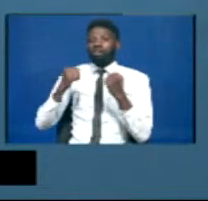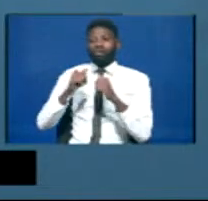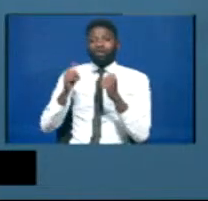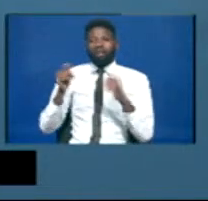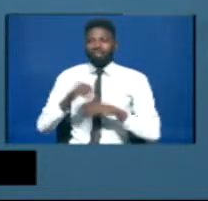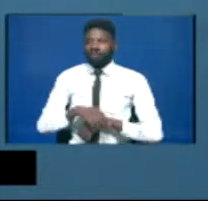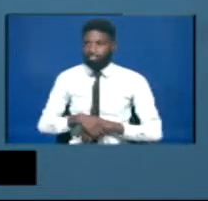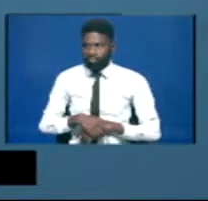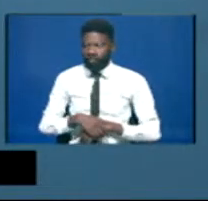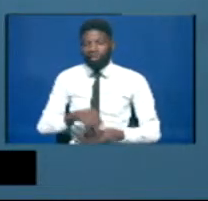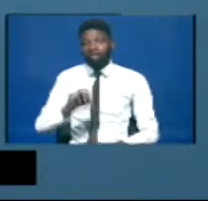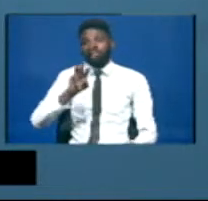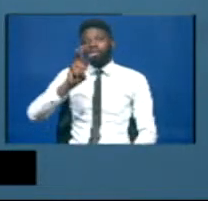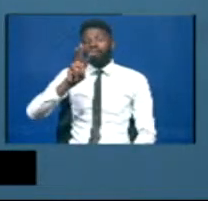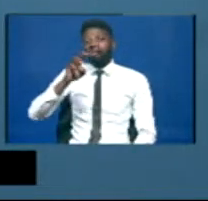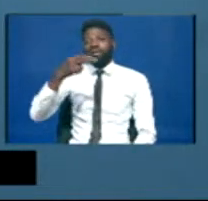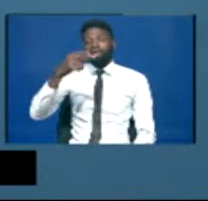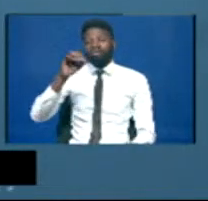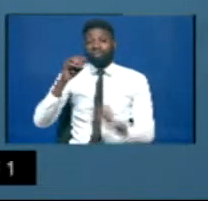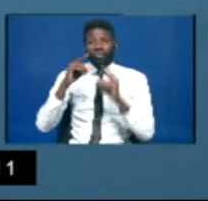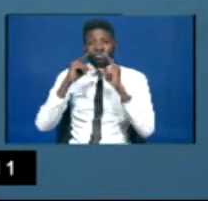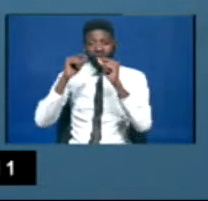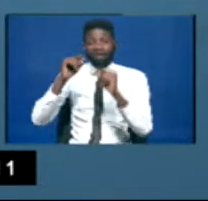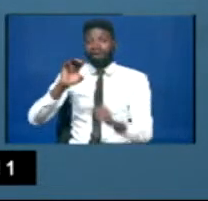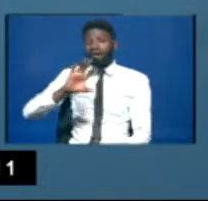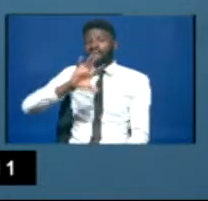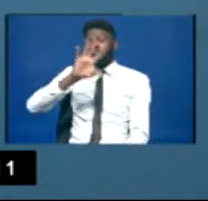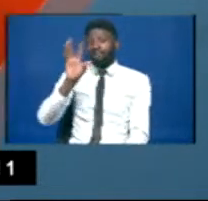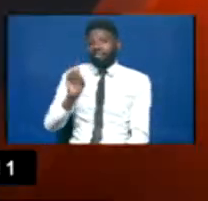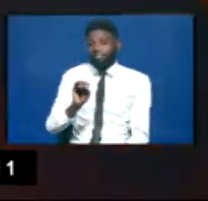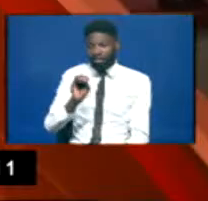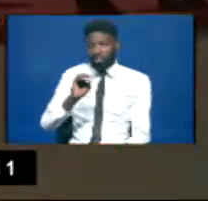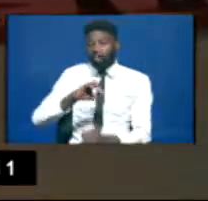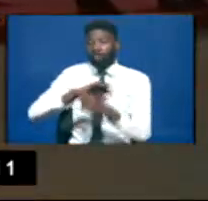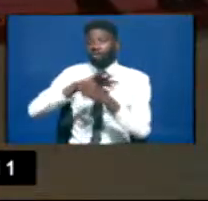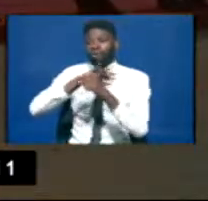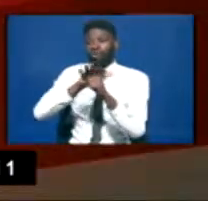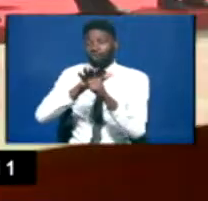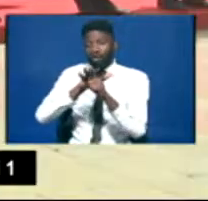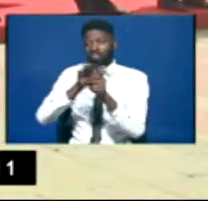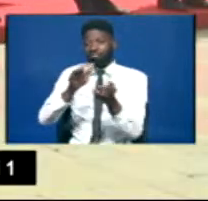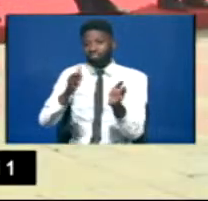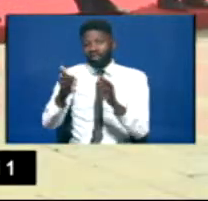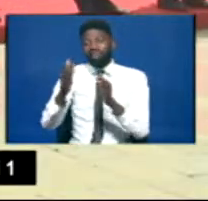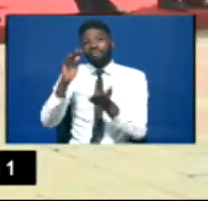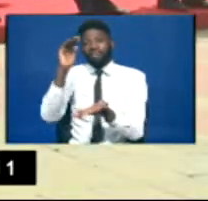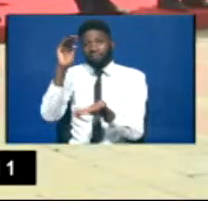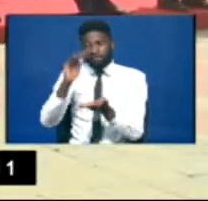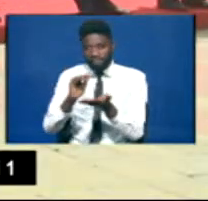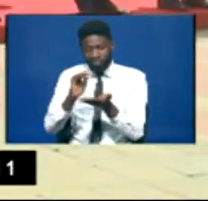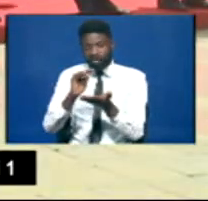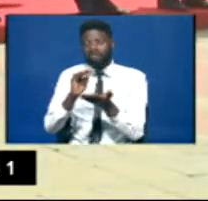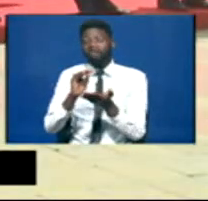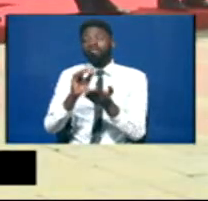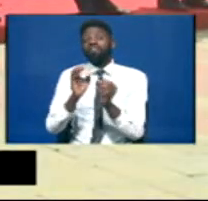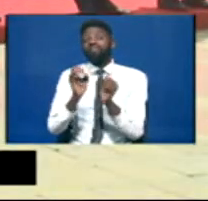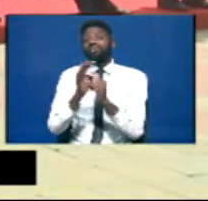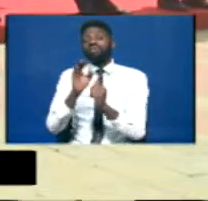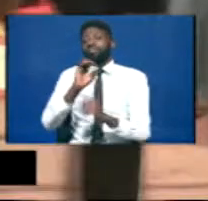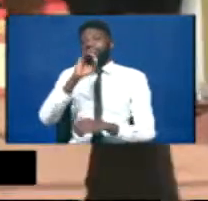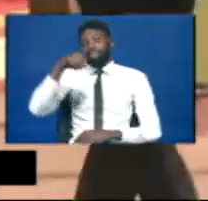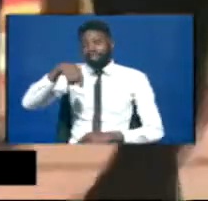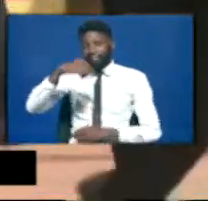na janga la COVID-19 barani Afrika vitapungua kwa 94% mwaka huu. Kadhalika barani